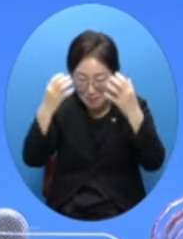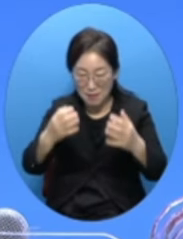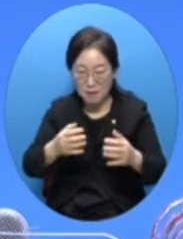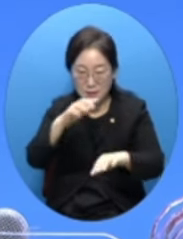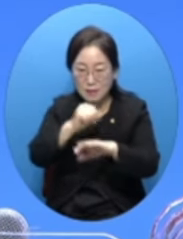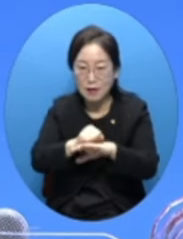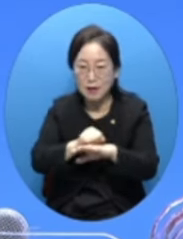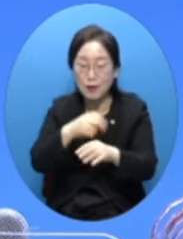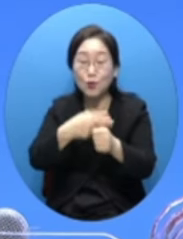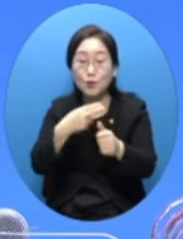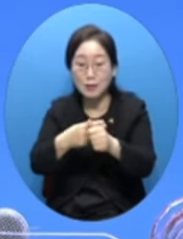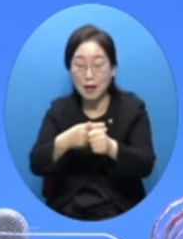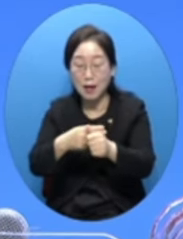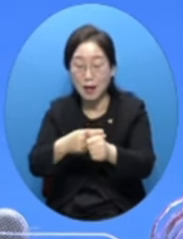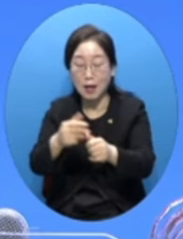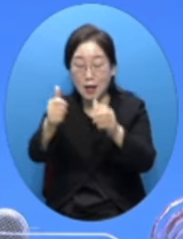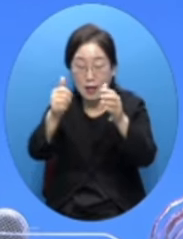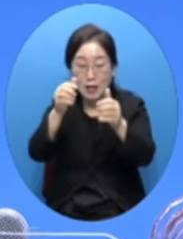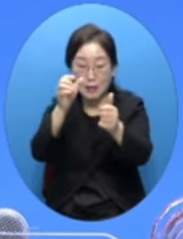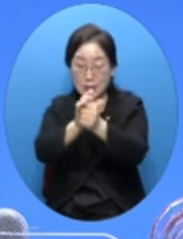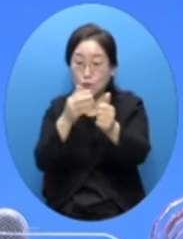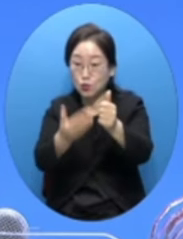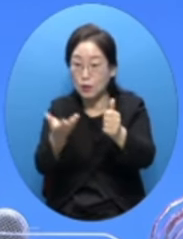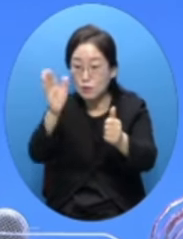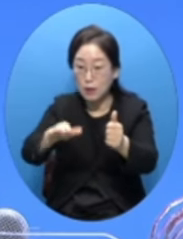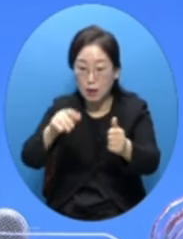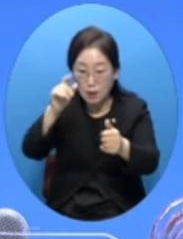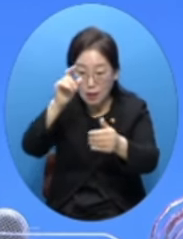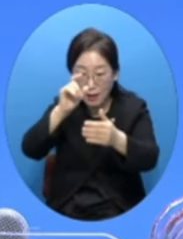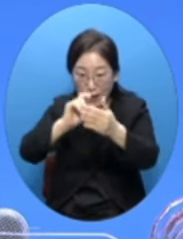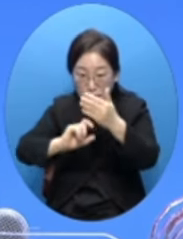줬는데 가보니까 다음 날 가보니까 선생님이 바뀌었어요.